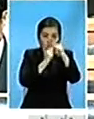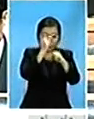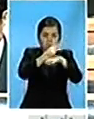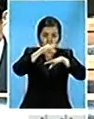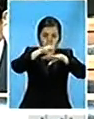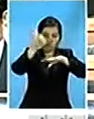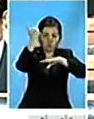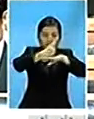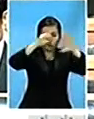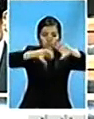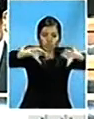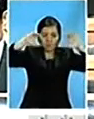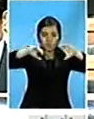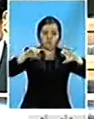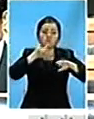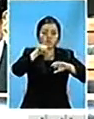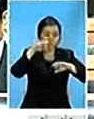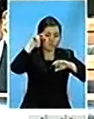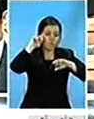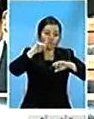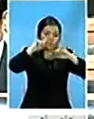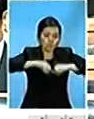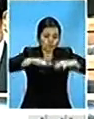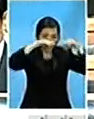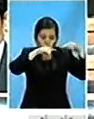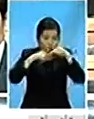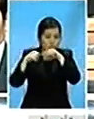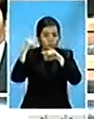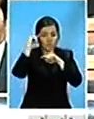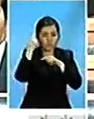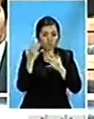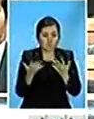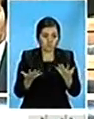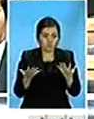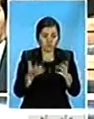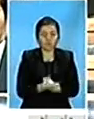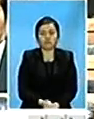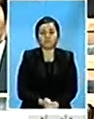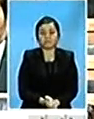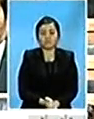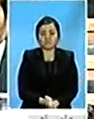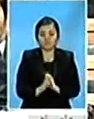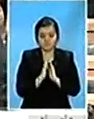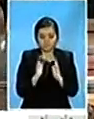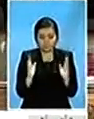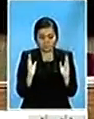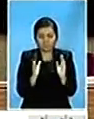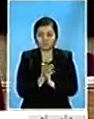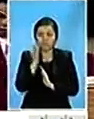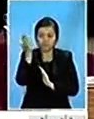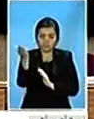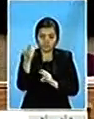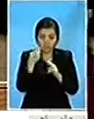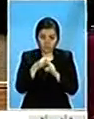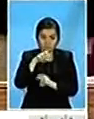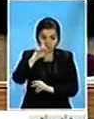นี้จะมีน้ำท่วมหนักหรือไม่ขอบพระคุณครับ ต่อไปท่านสารัตน์กุ